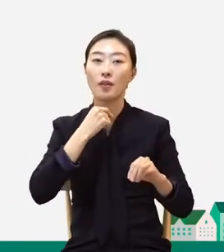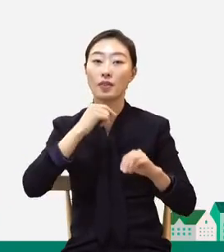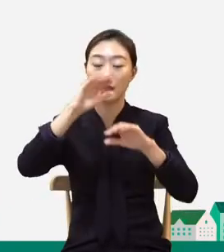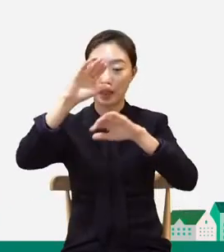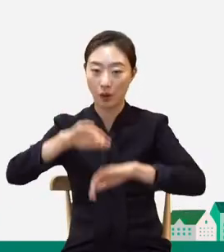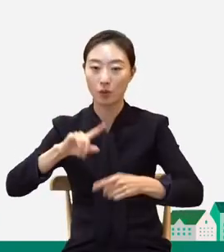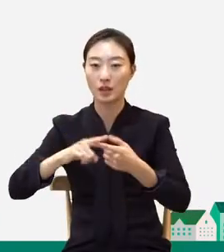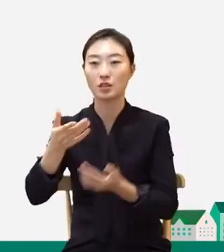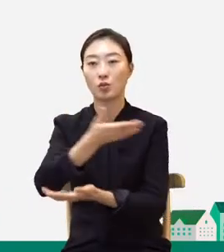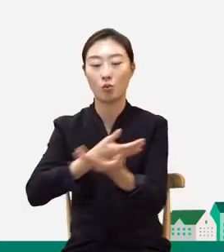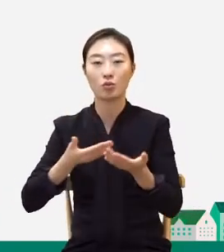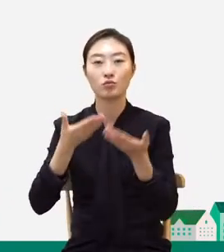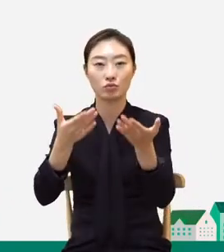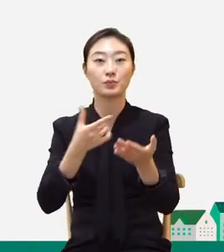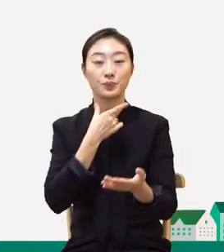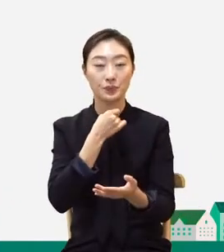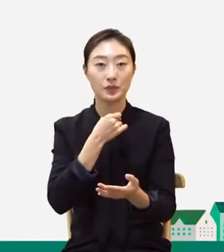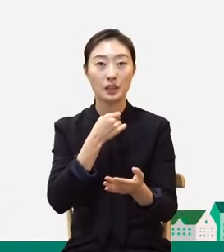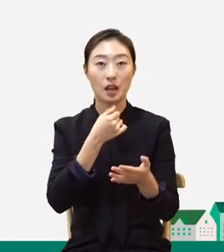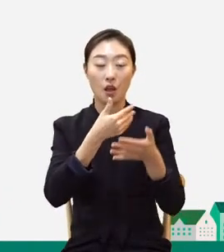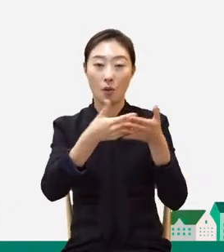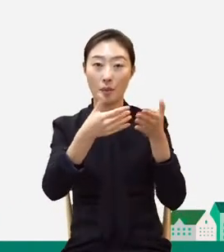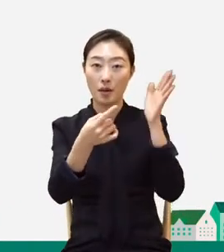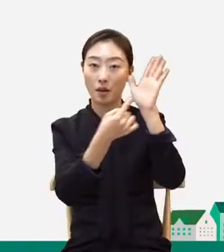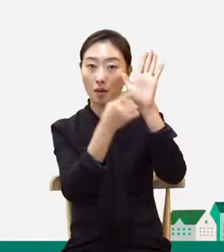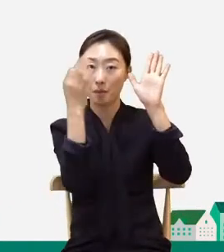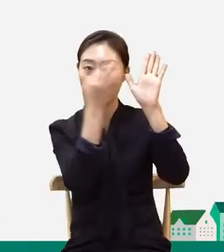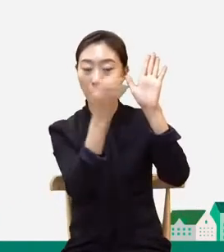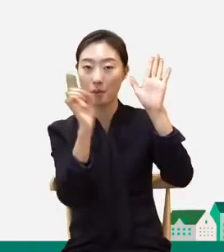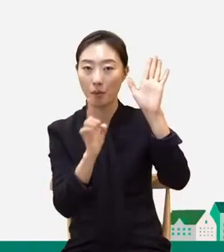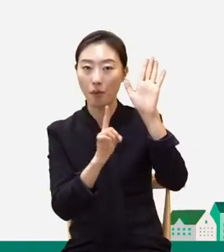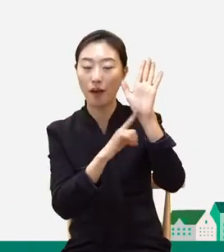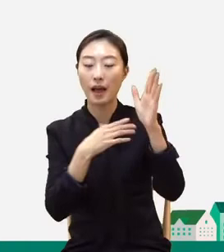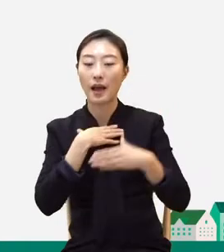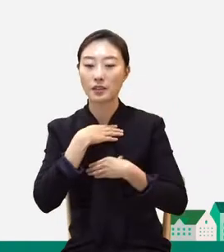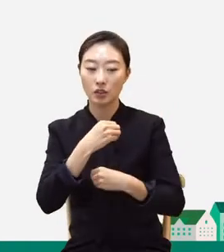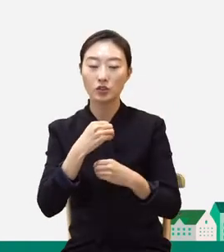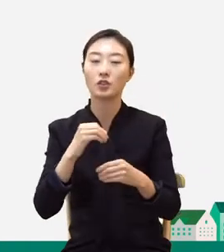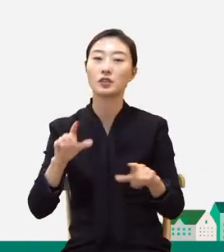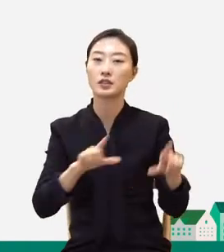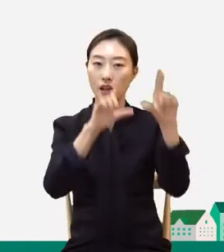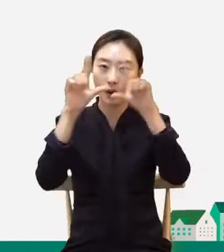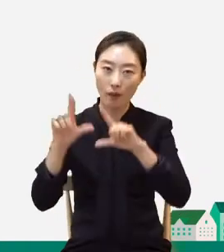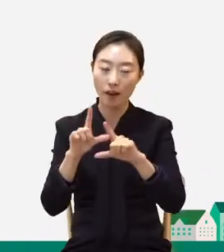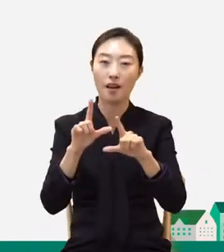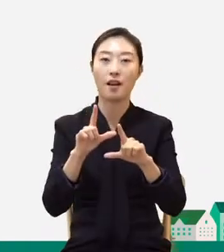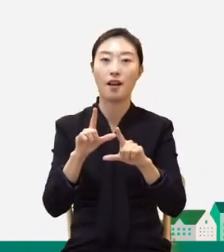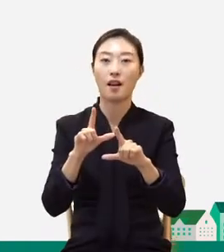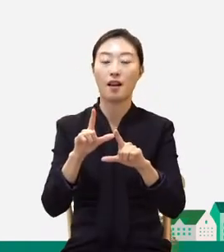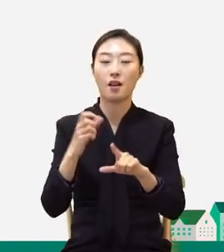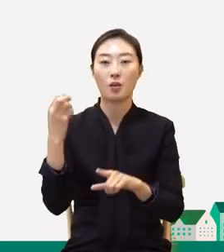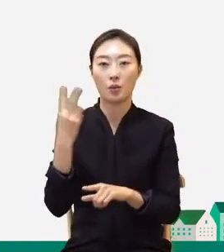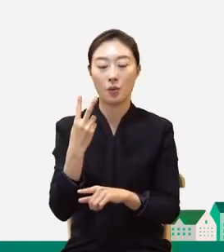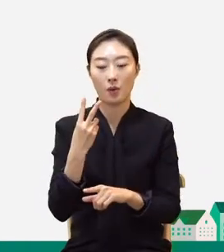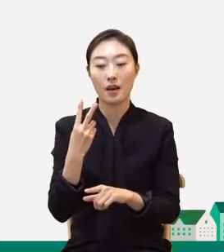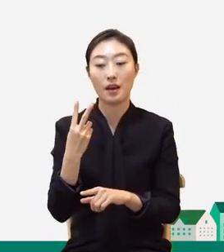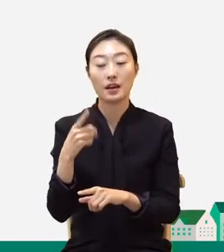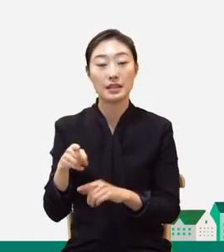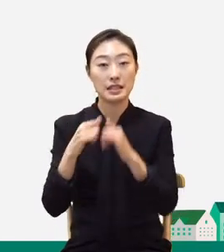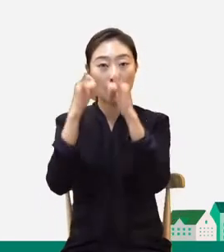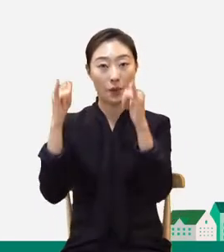좀 공유를 드리겠습니다. 화면에 보이는 거는 저희가 이제 안정적인 생활과 안정, 그리고 이분들이